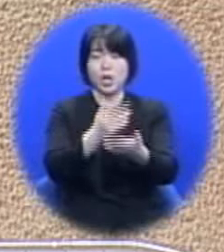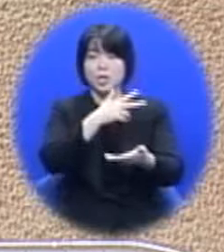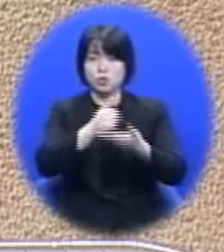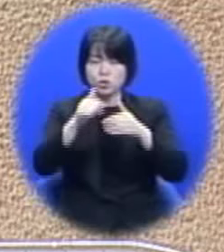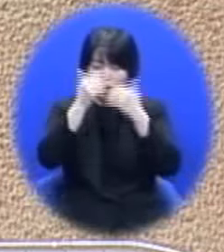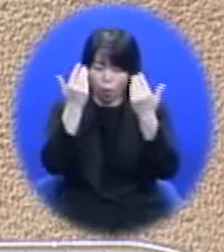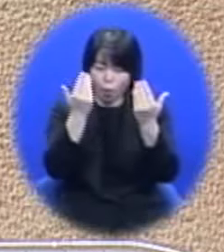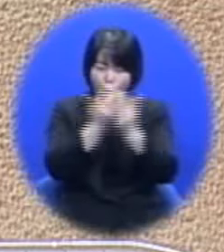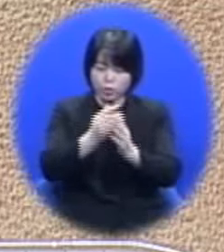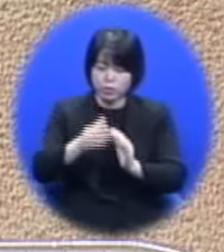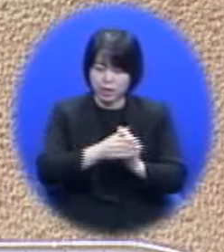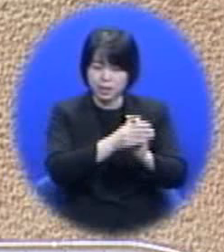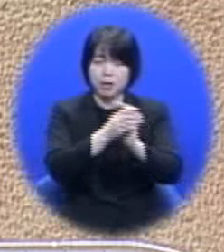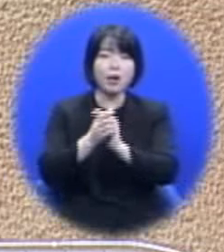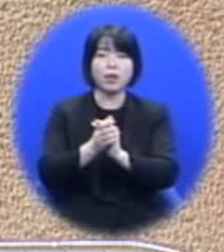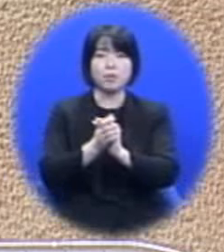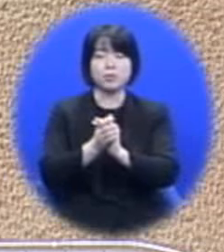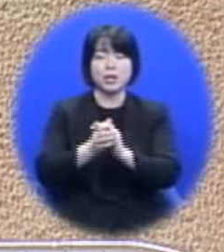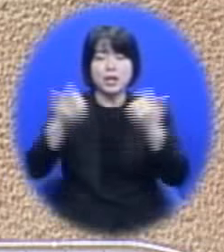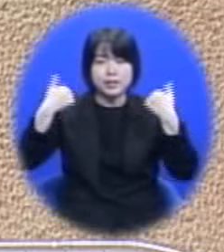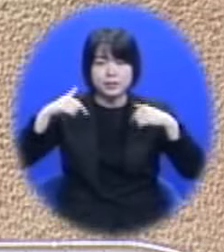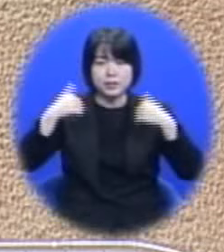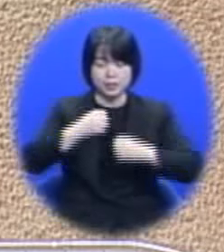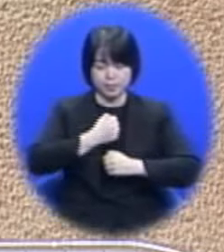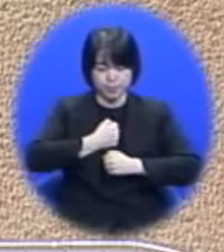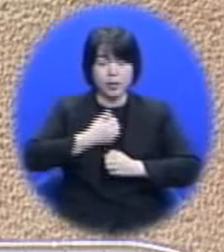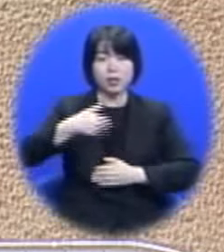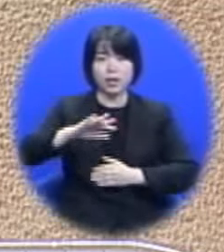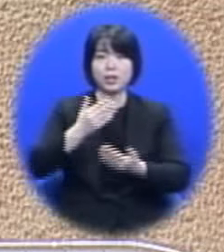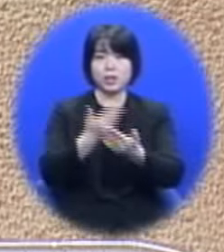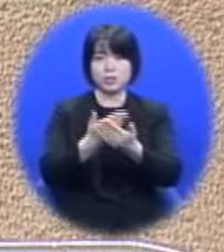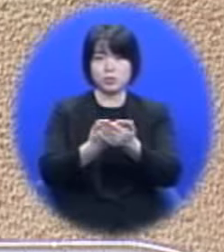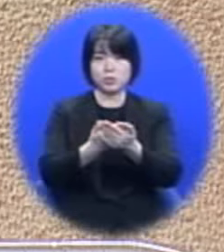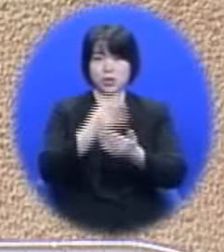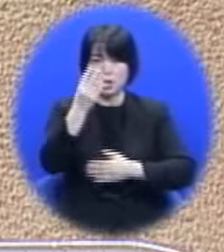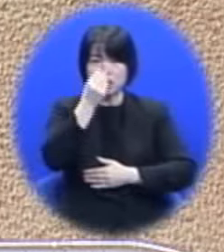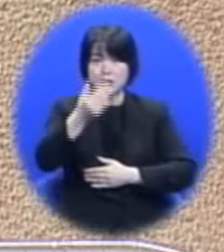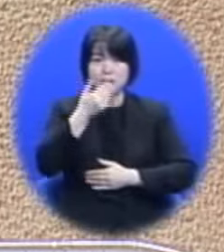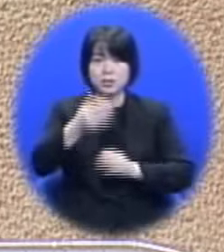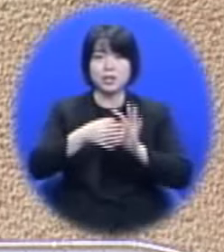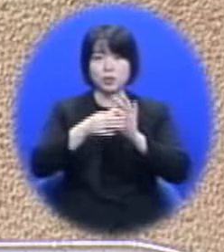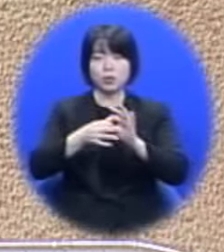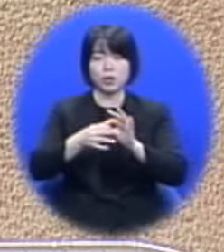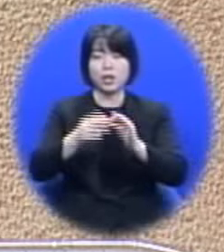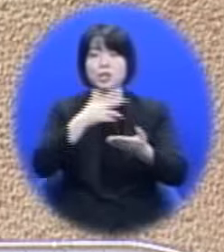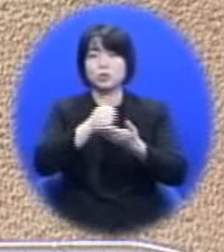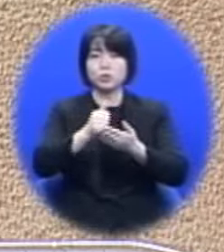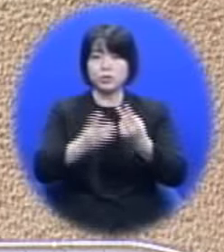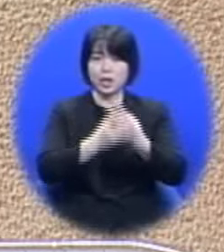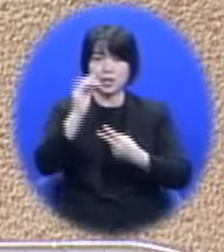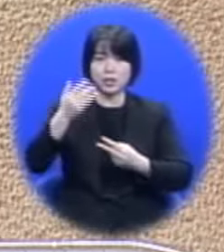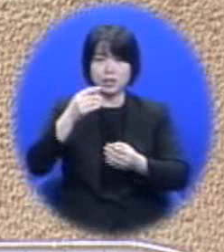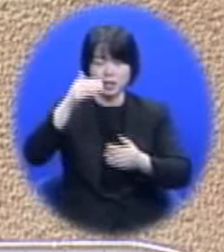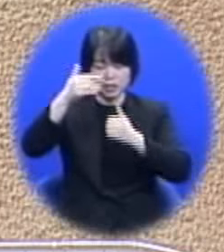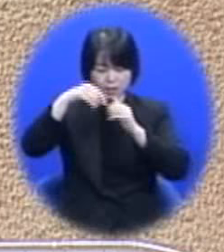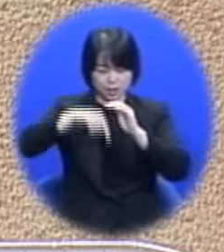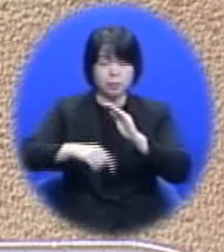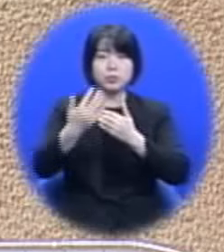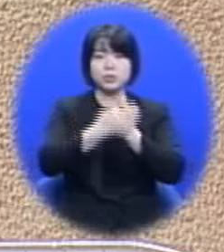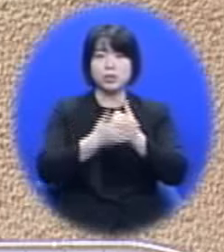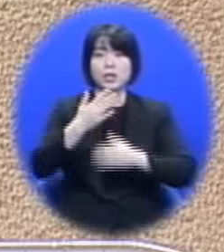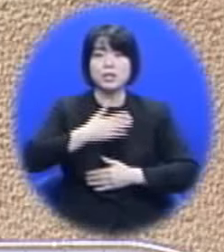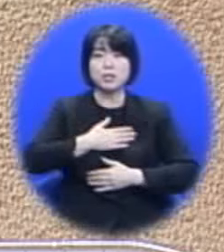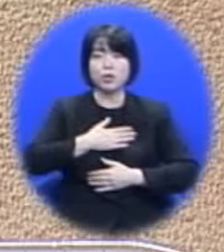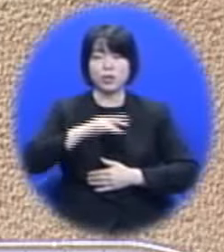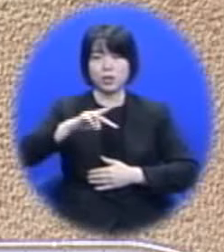온전한 연합을 주님 늘 지켜갈 수 있게 해 주옵소서. 성찬을 통하여 주님과 하나 되는 깊은 은혜를